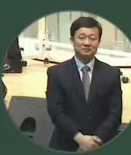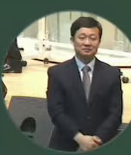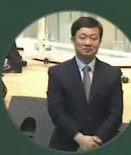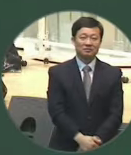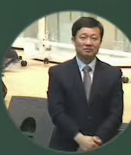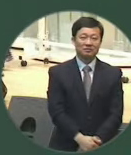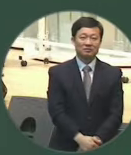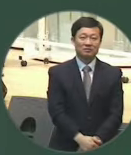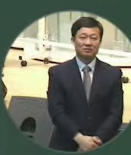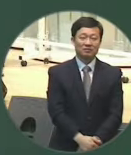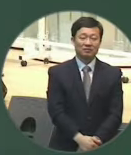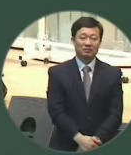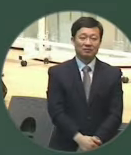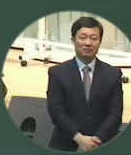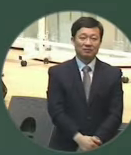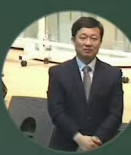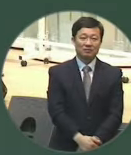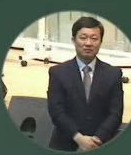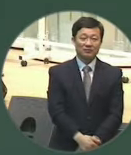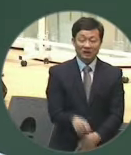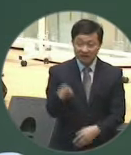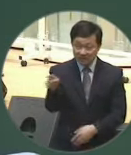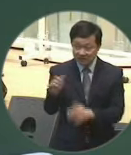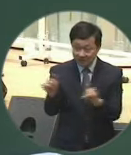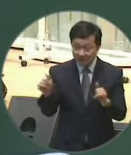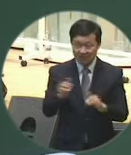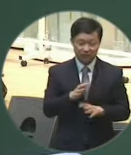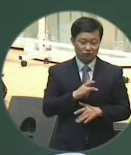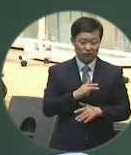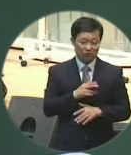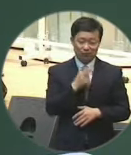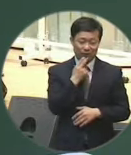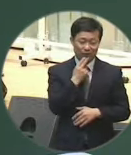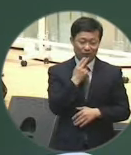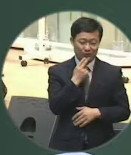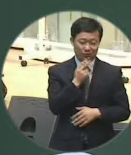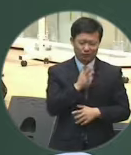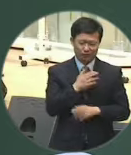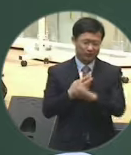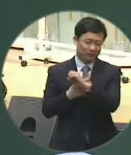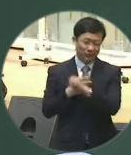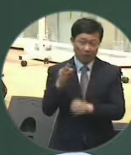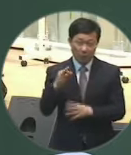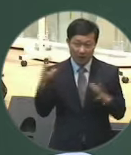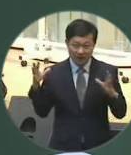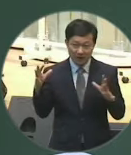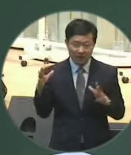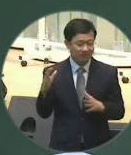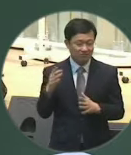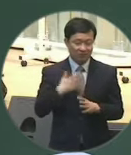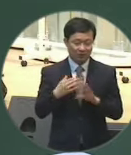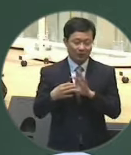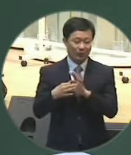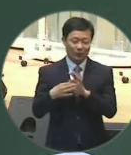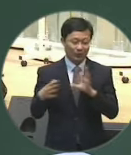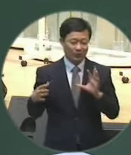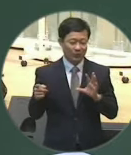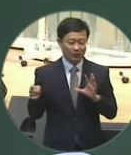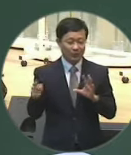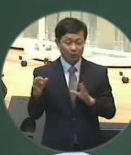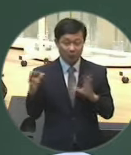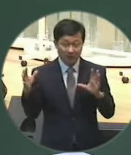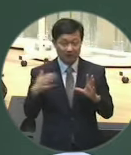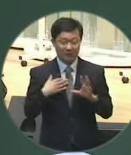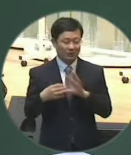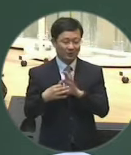the Christ, the Son of the living God. 저는 그런 거 하나도 겁나지 않아요. That's why I'm not afraid at all. 저 사람 돈이 많아요. 나하고는 상관없어요. Oh, that person